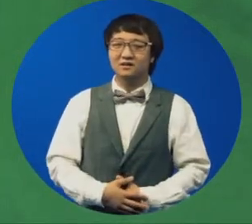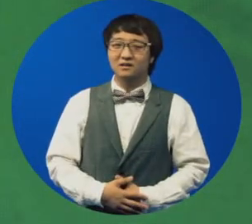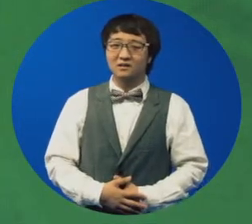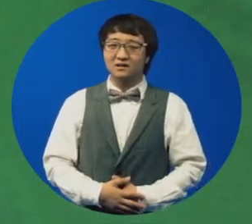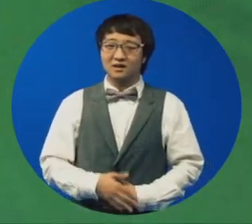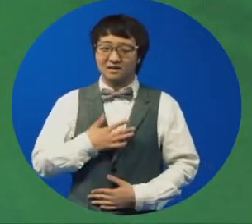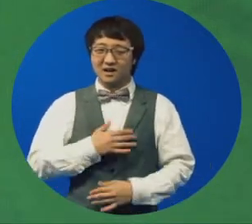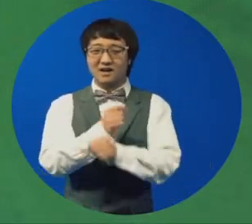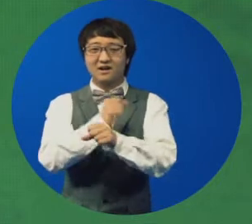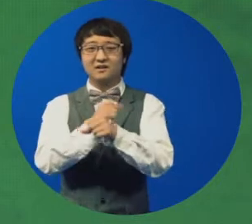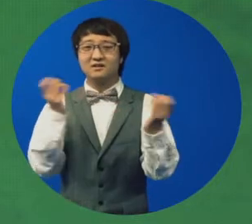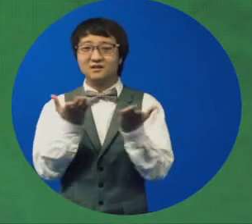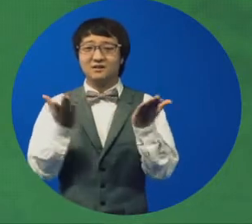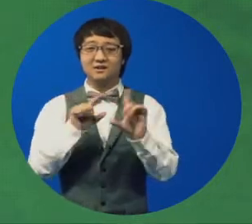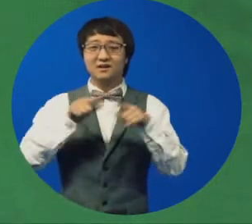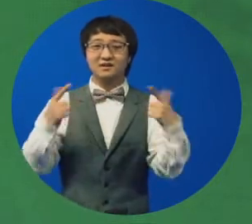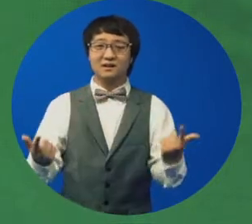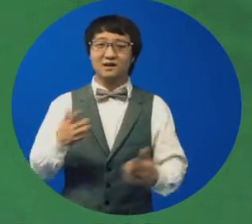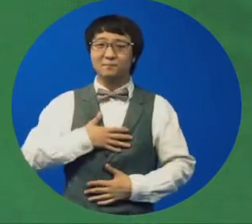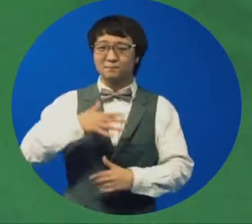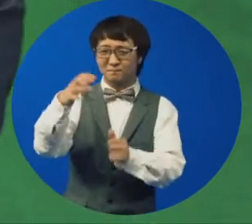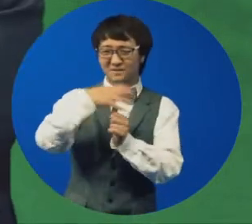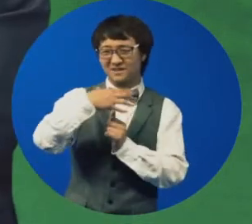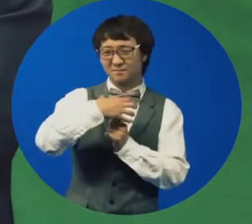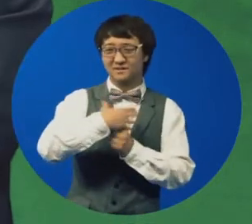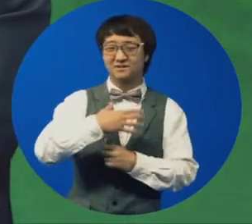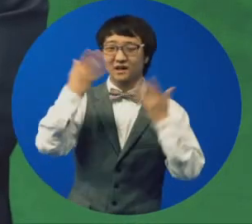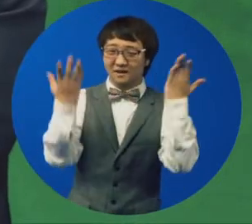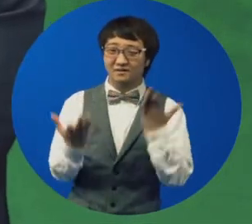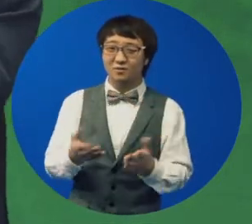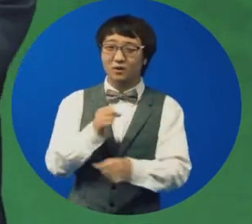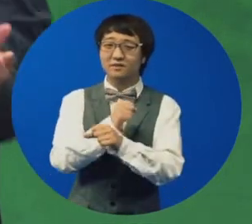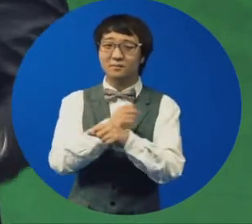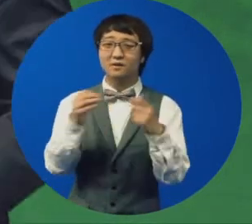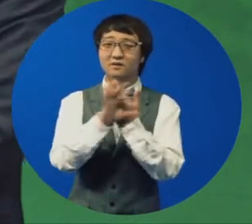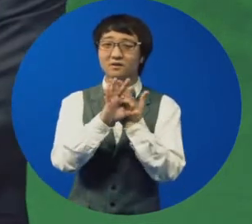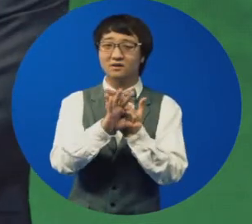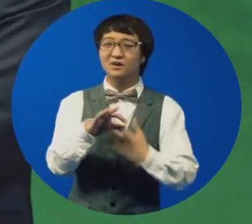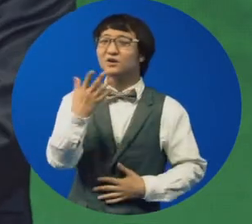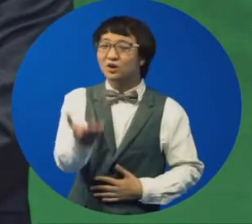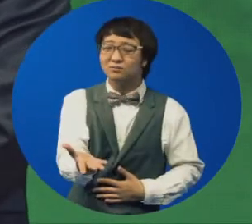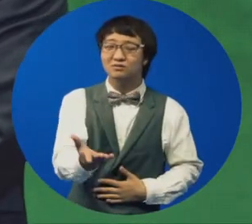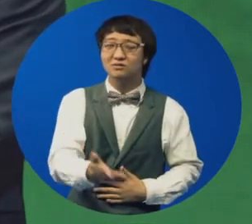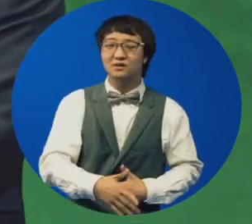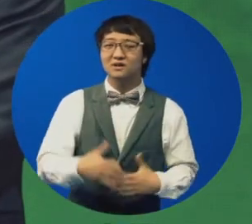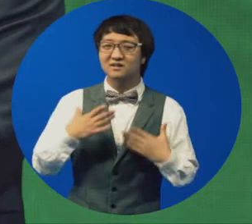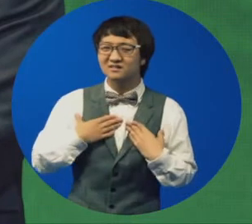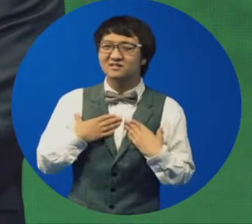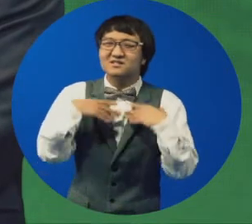아니라 내가 비난받지 않으려고 여러분들이 그 일을 하고 있다면 여러분들은 탈진하게 될 것입니다.